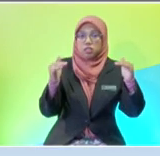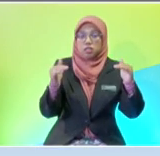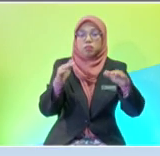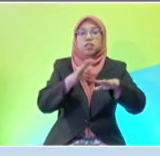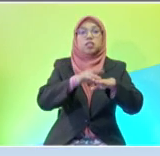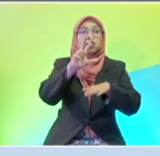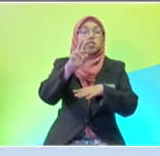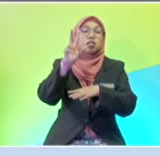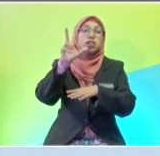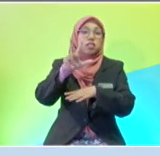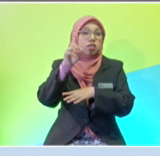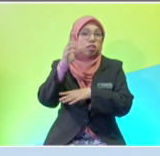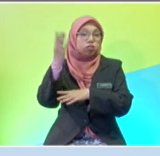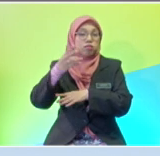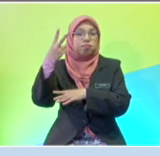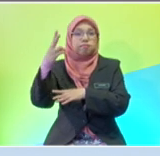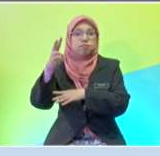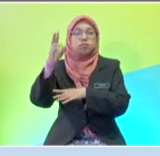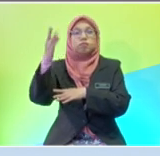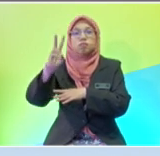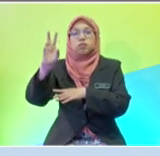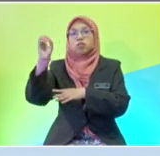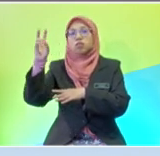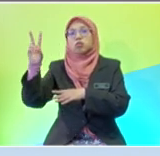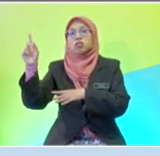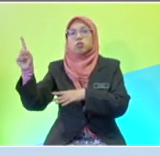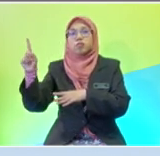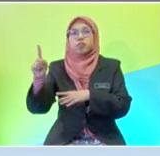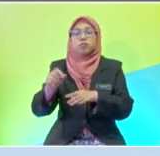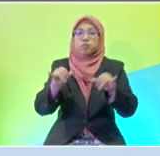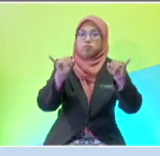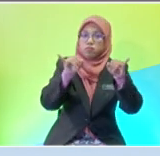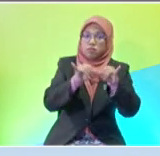Desember 2021 dan kita dapat jumlah imbangan